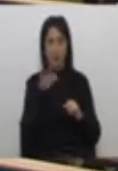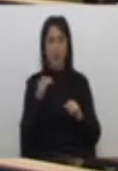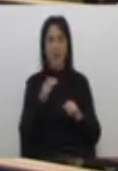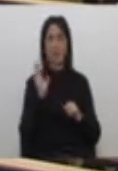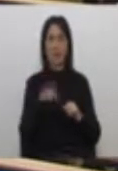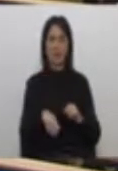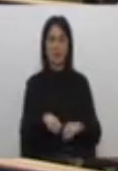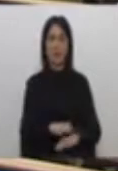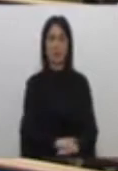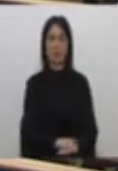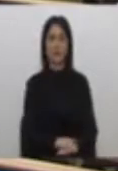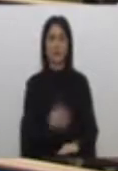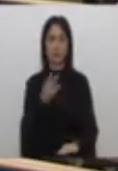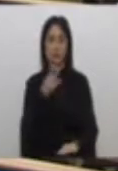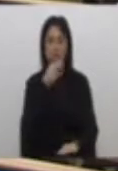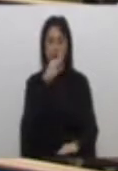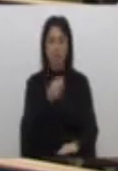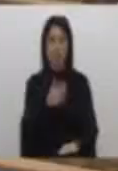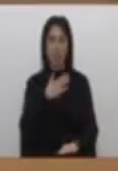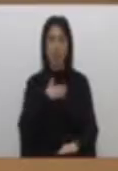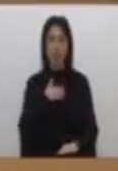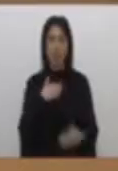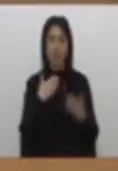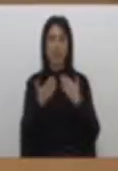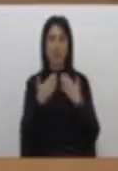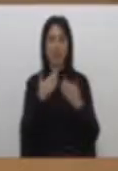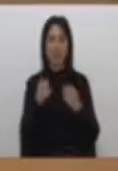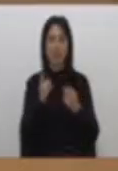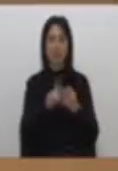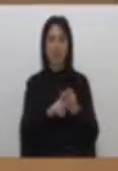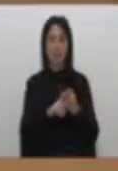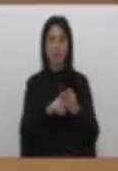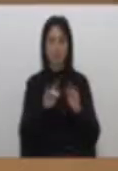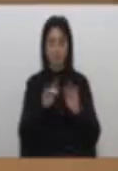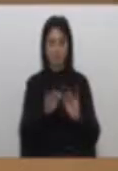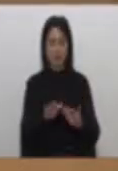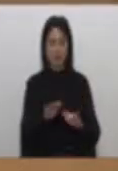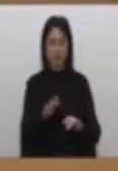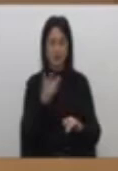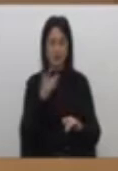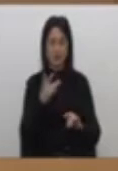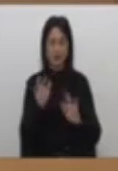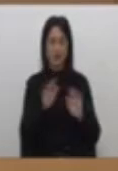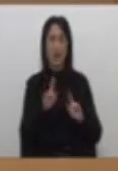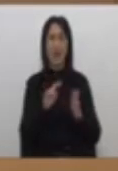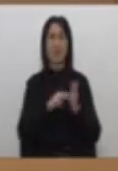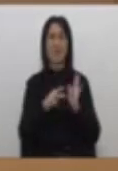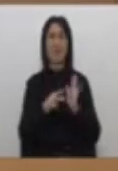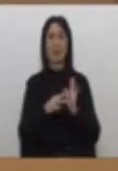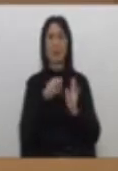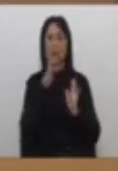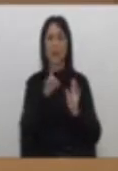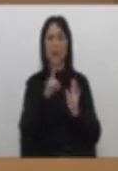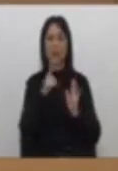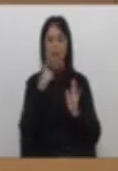მაგრამ უნდა გითხრათ ჩემი დამოკიდებულების შესახებ მიმდინარე მოვლენებზე და რას გეგმავრო მე რაღაც